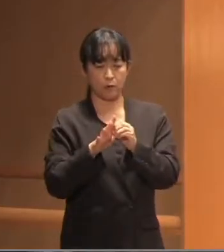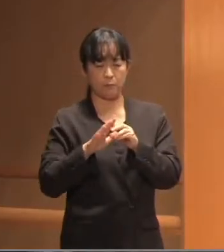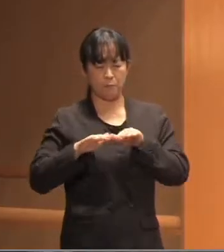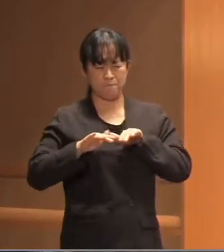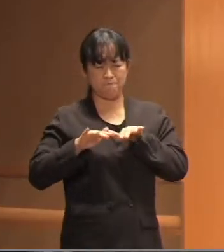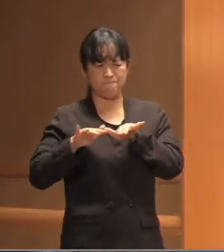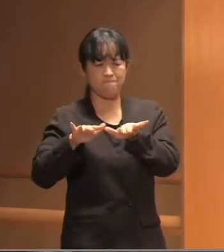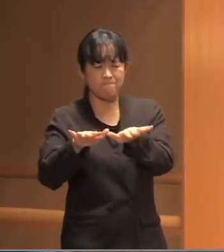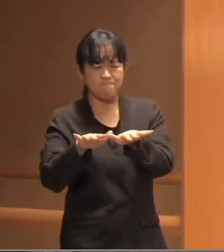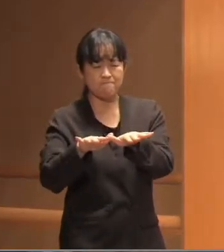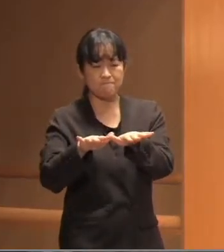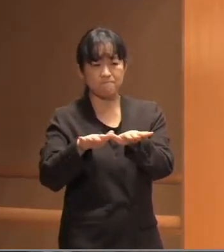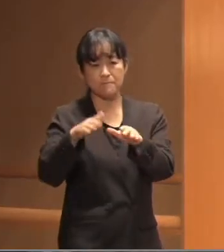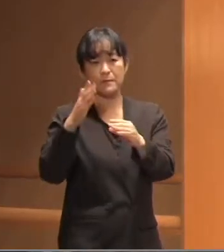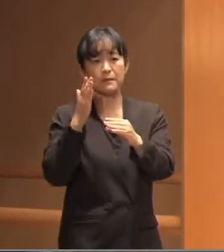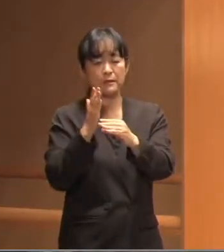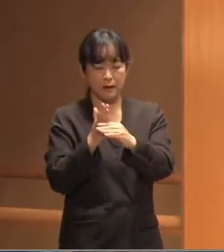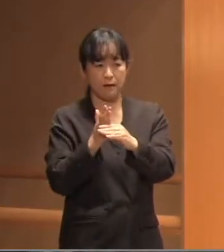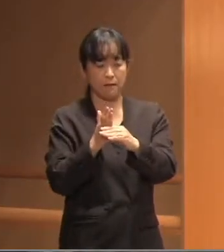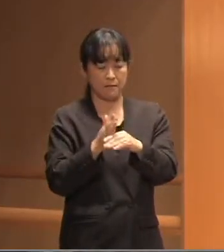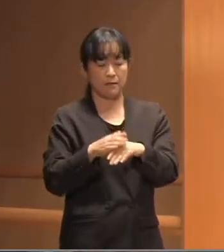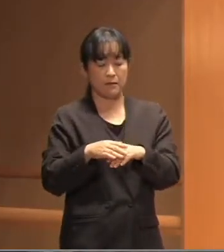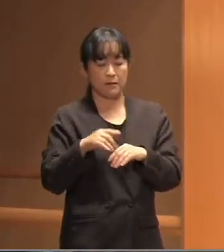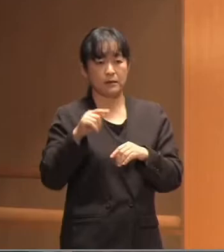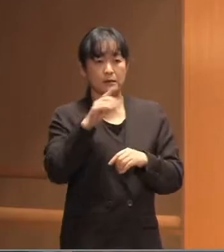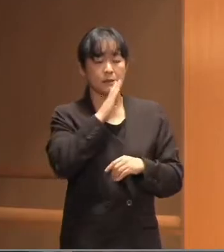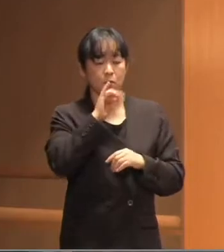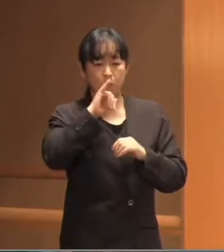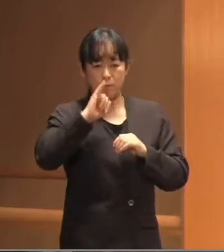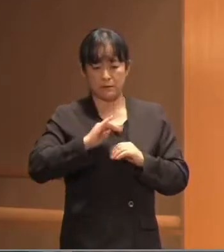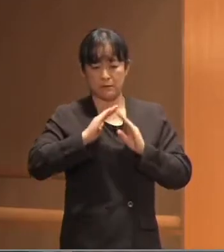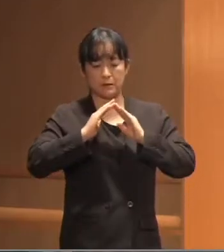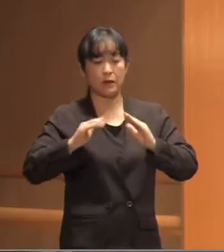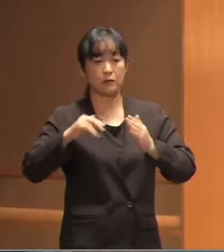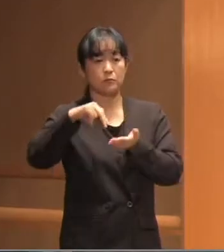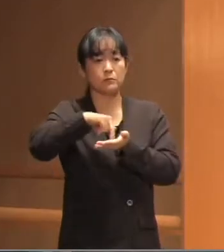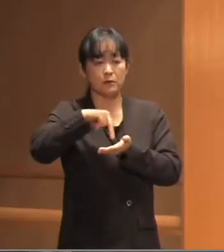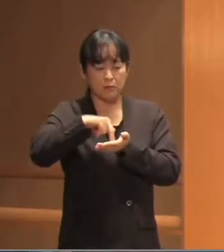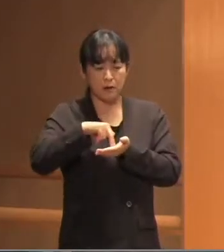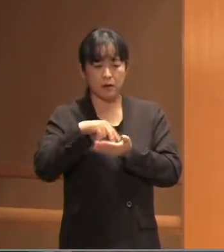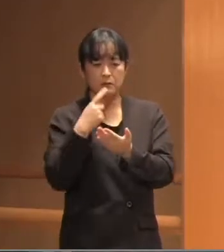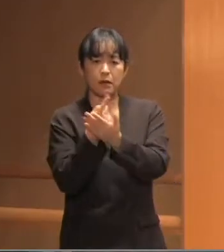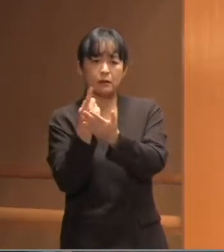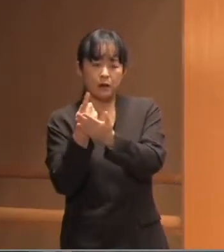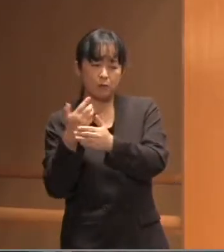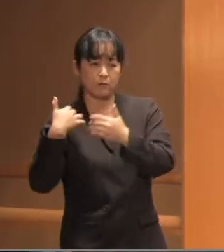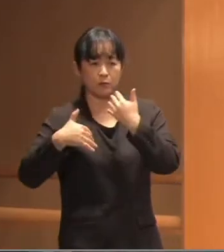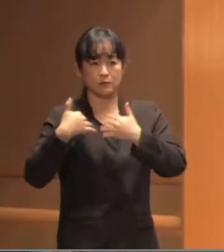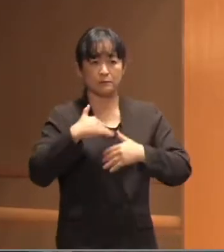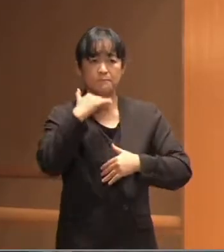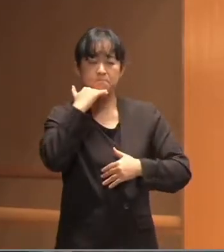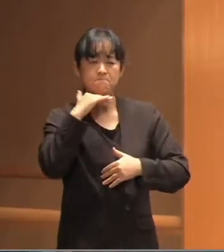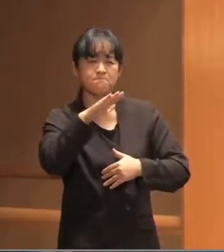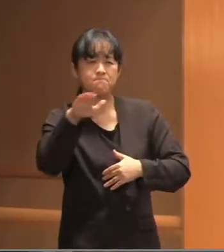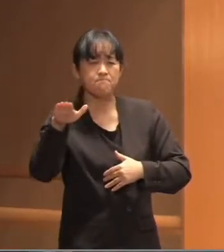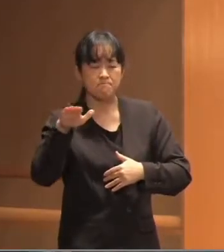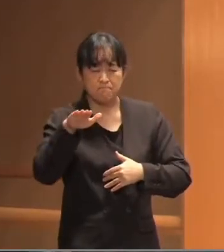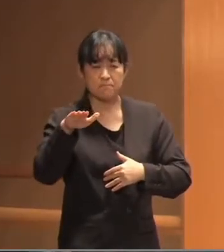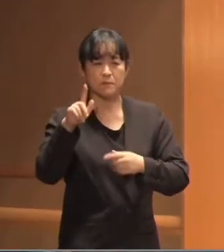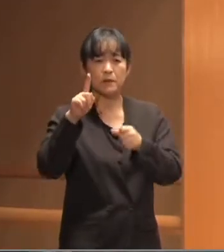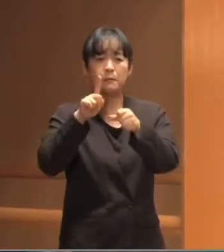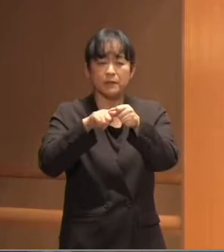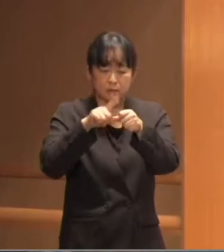大する中、実行委員会としてはご参加を楽しみにしていただいている方々のために